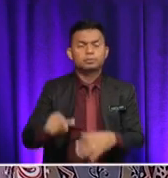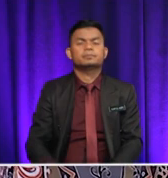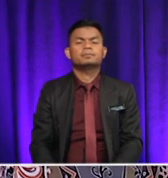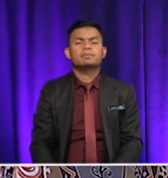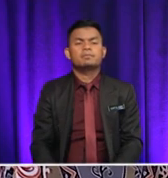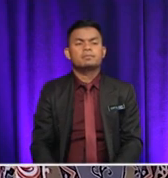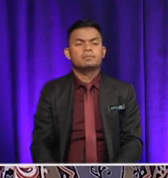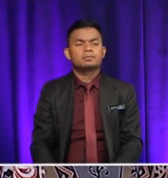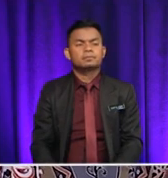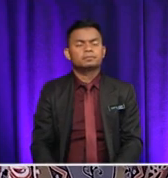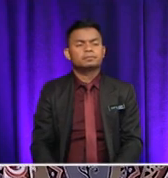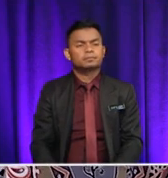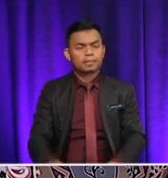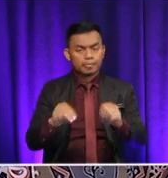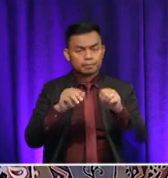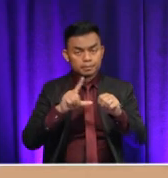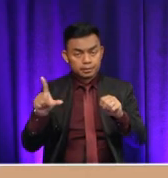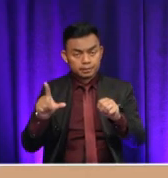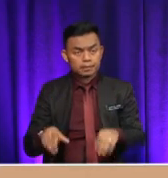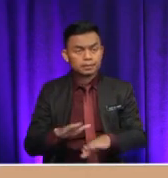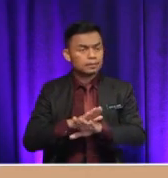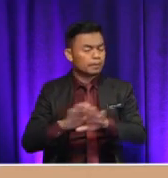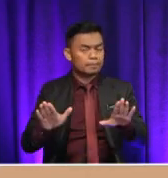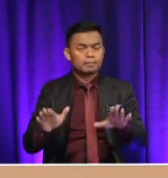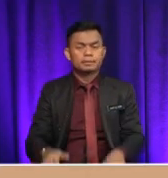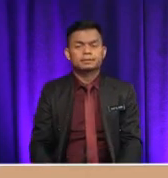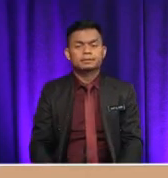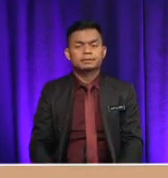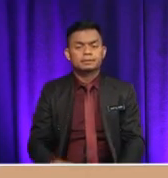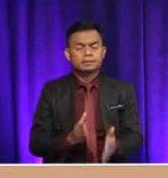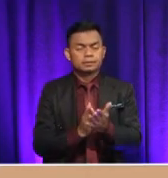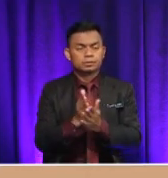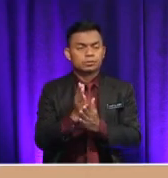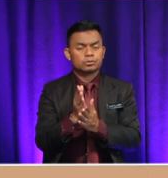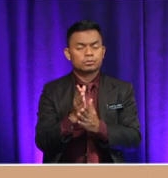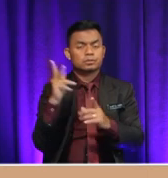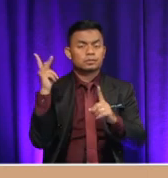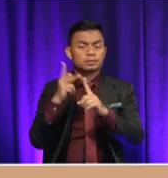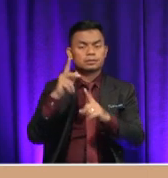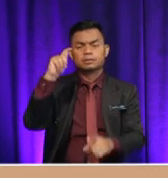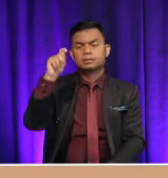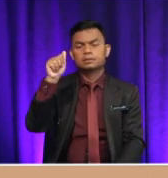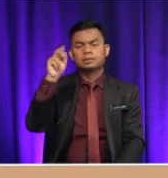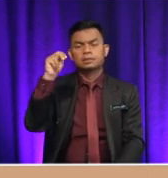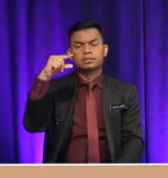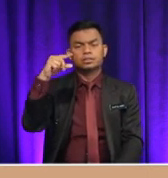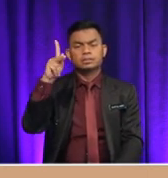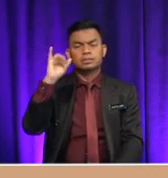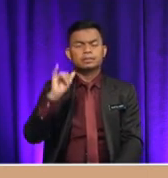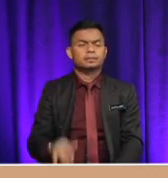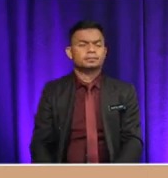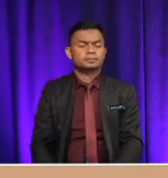dia Itu mestilah tampak dari terus ke tangki kan suka sini utama